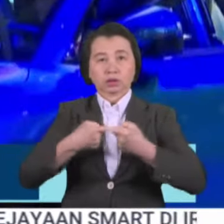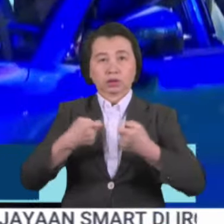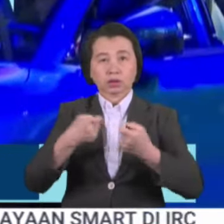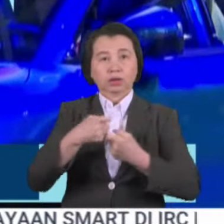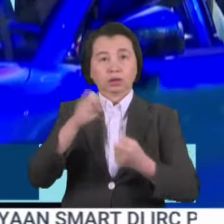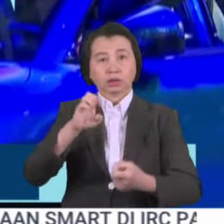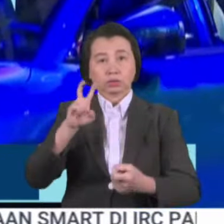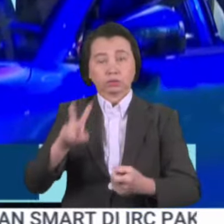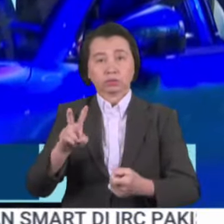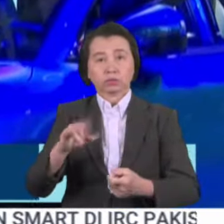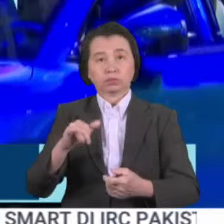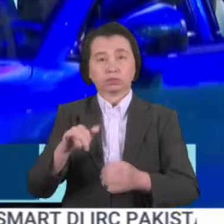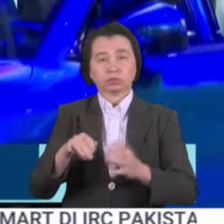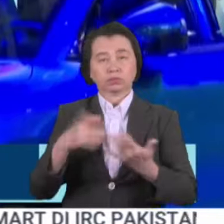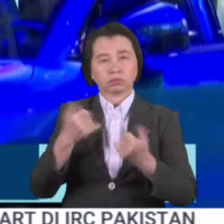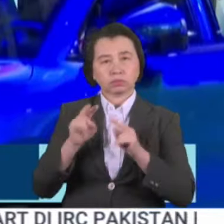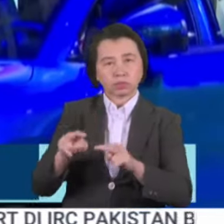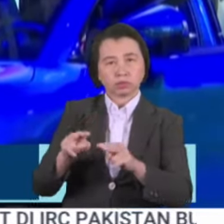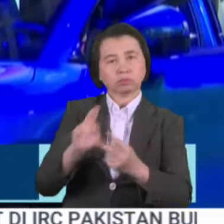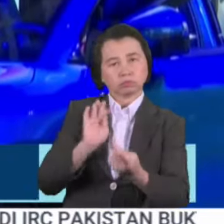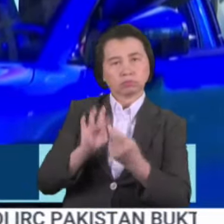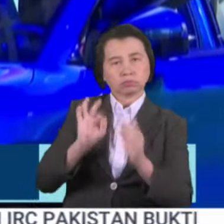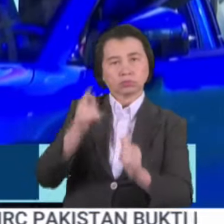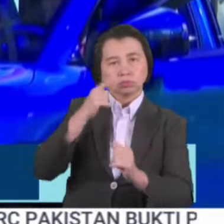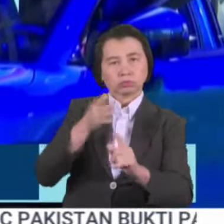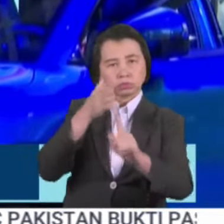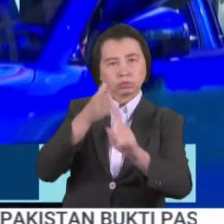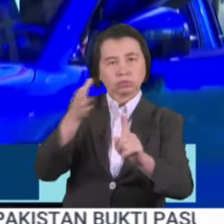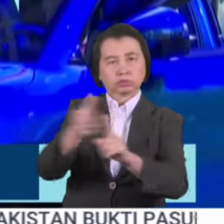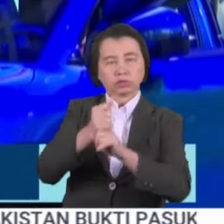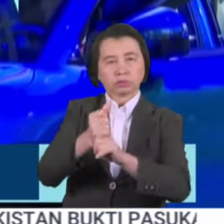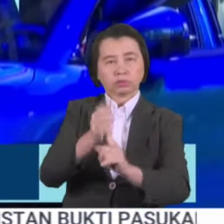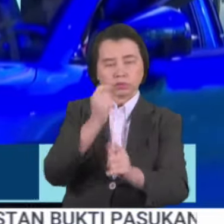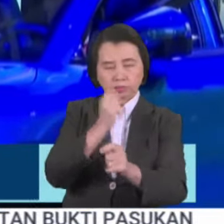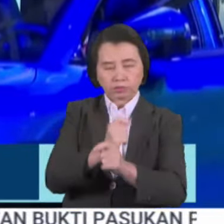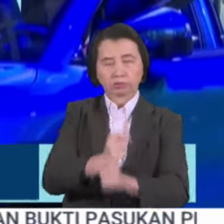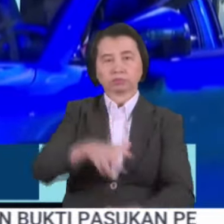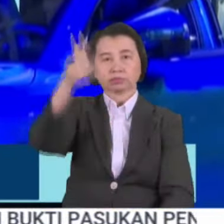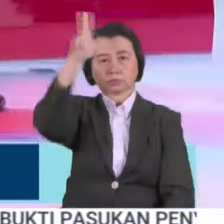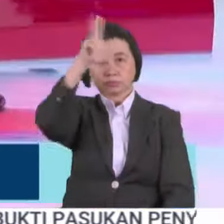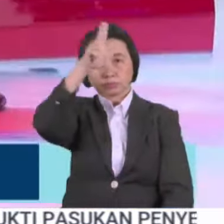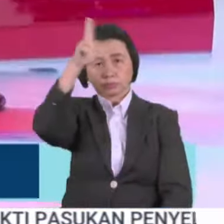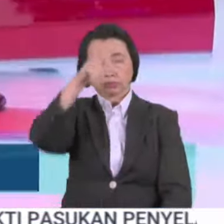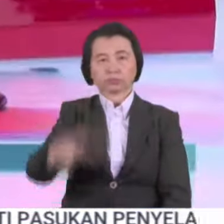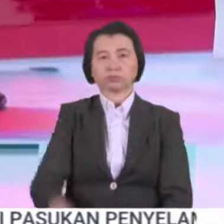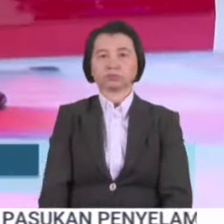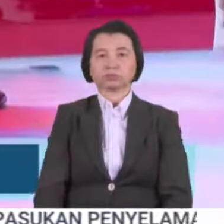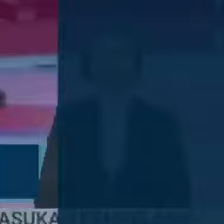hybrid pemalam dilihat masih relevan untuk capai sasaran ditetapkan kerajaan.